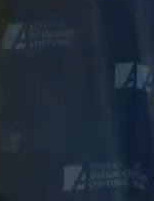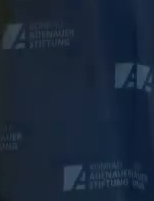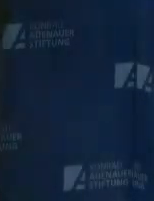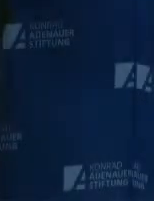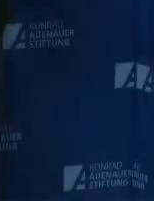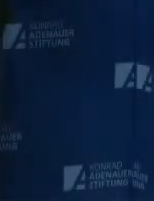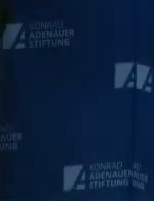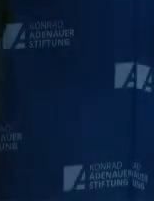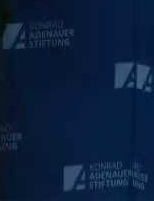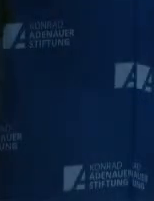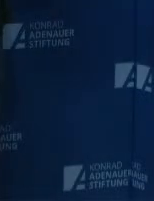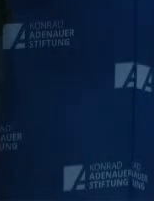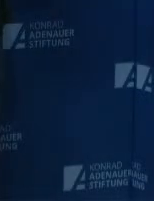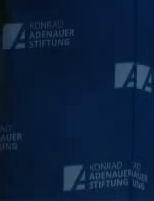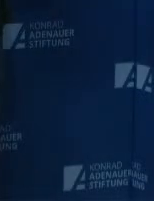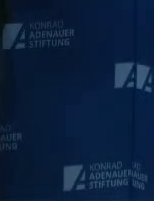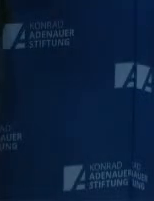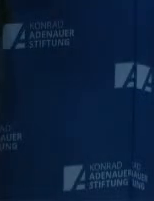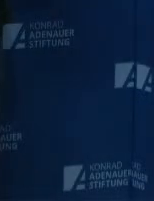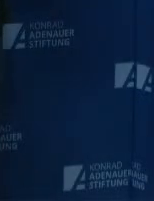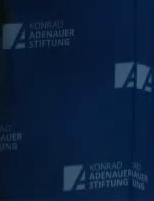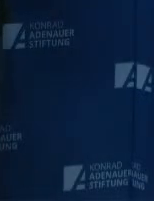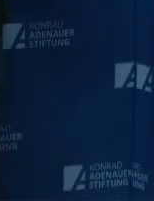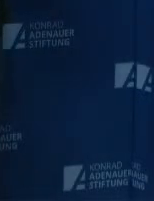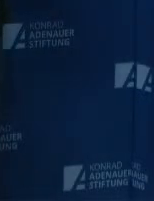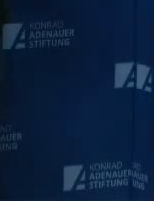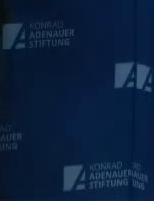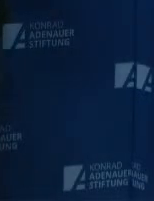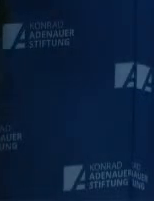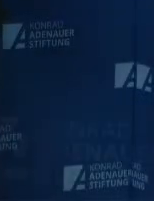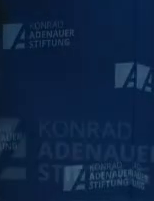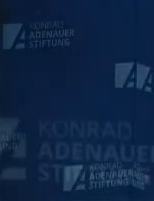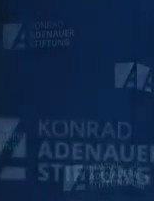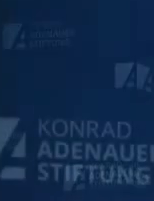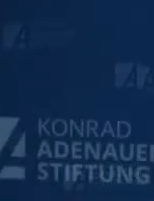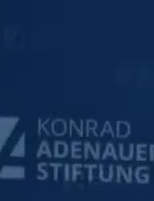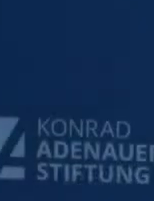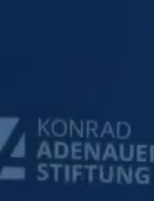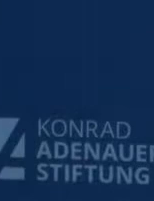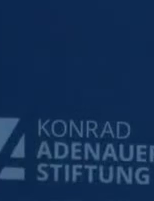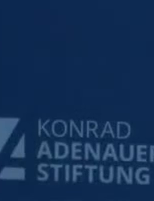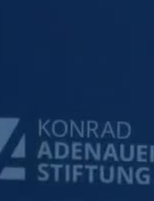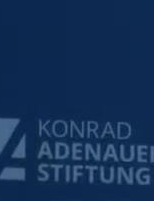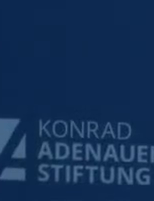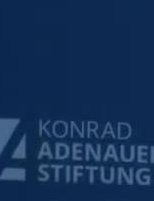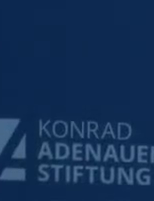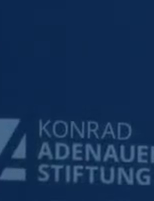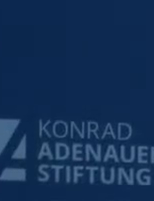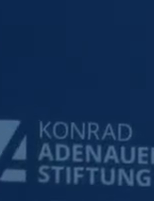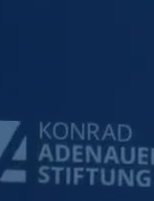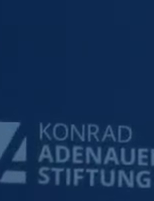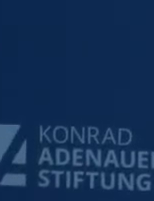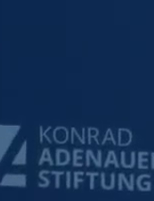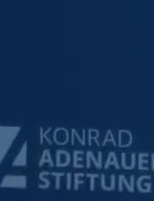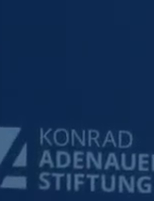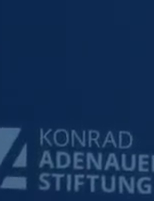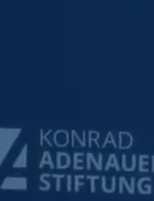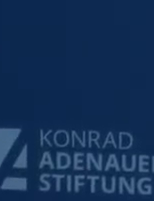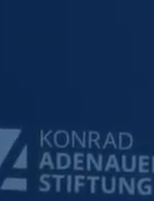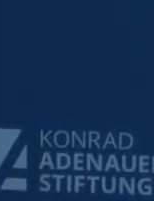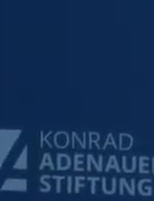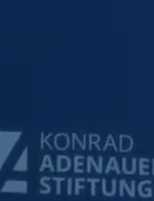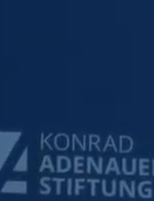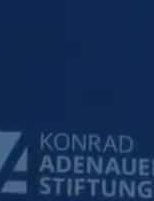auch gesagt, wir müssen durchaus auch korrigieren, wenn wir merken, es geht in die falsche Richtung. Also das heißt, es gibt aus deiner Sicht auch ganz klar